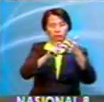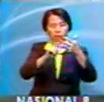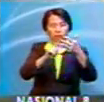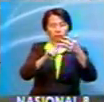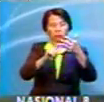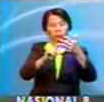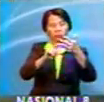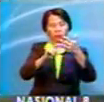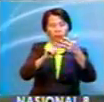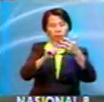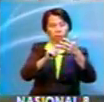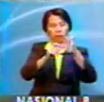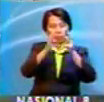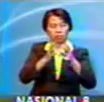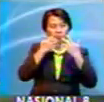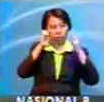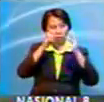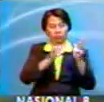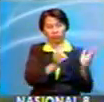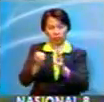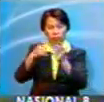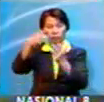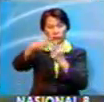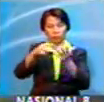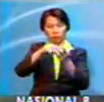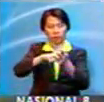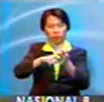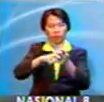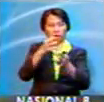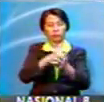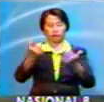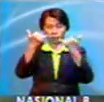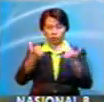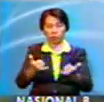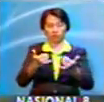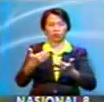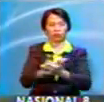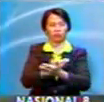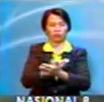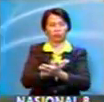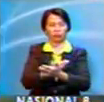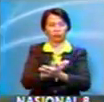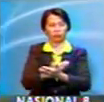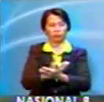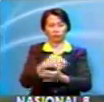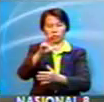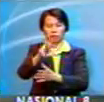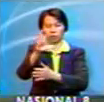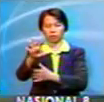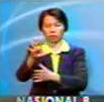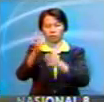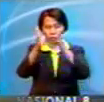merupakan badan yang terlibat dalam program ini. Dan ketika ini baru saja tiba 35